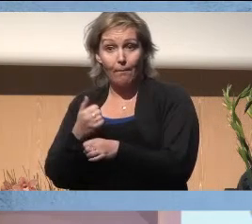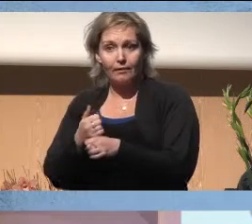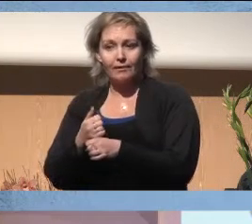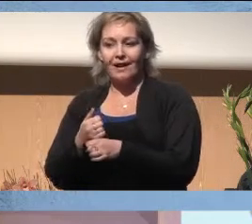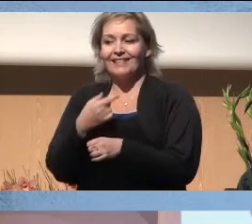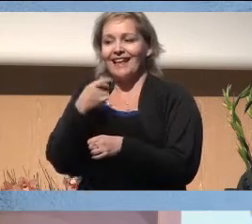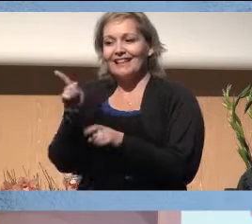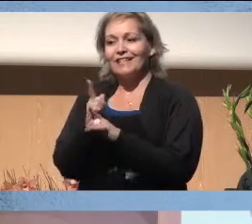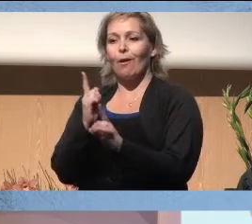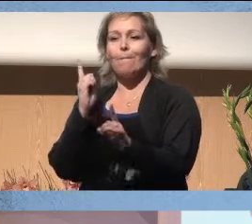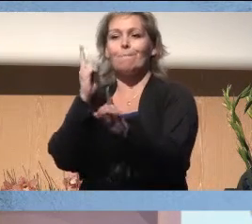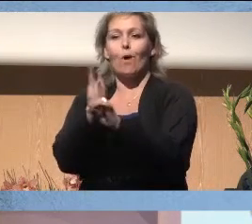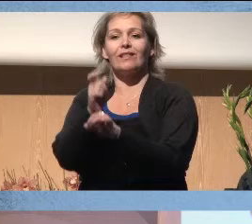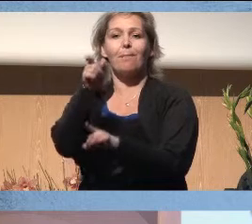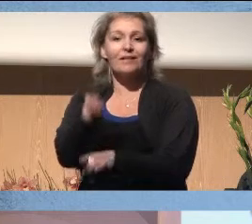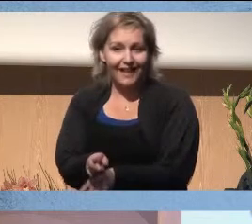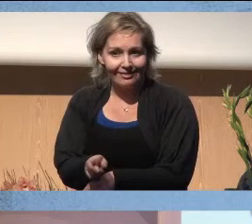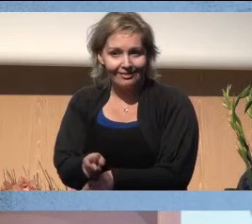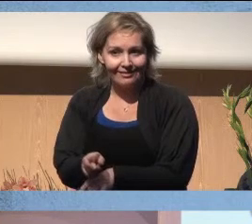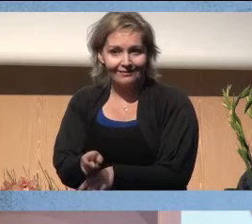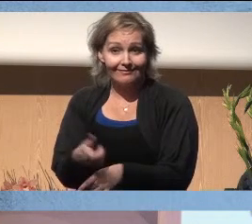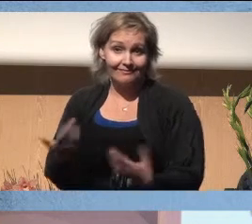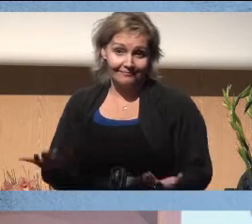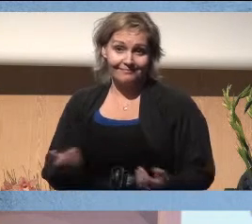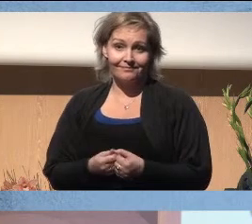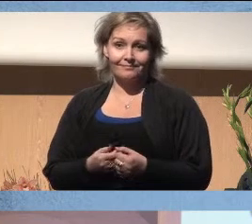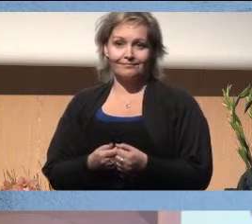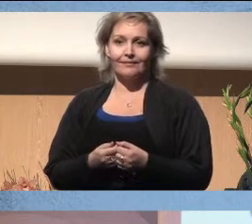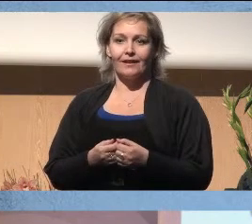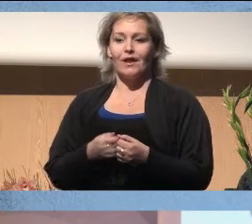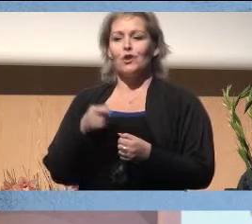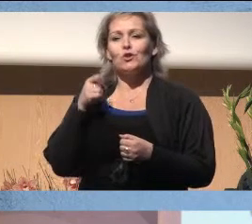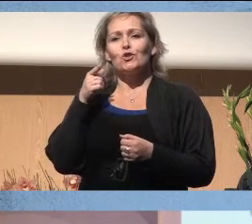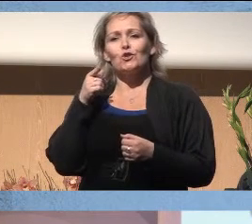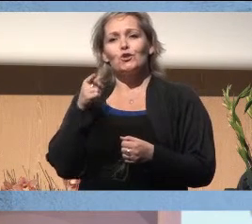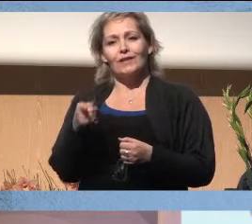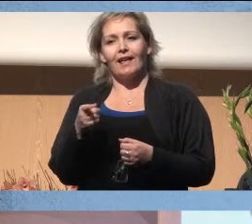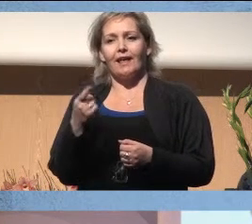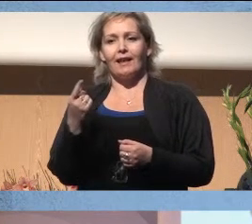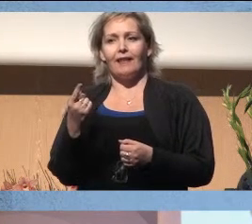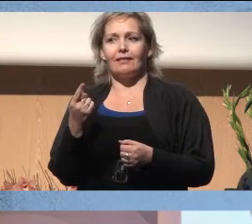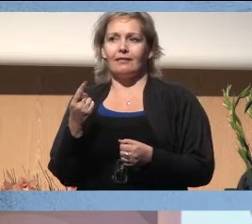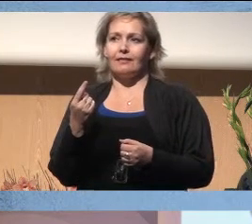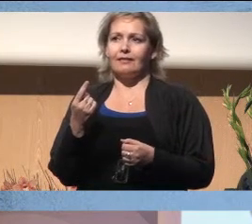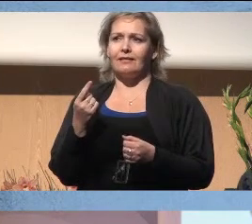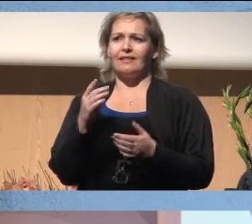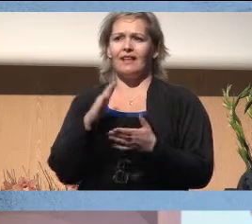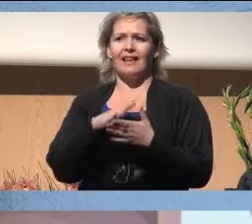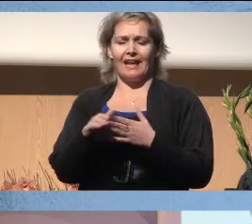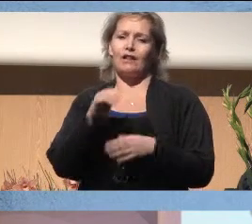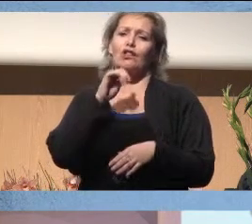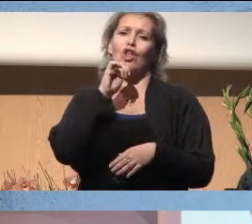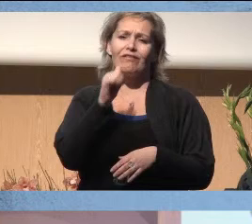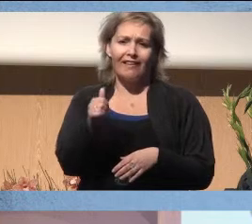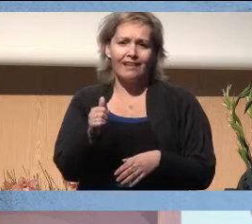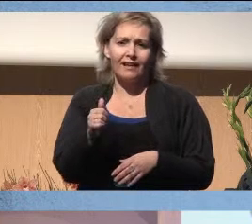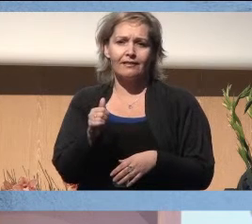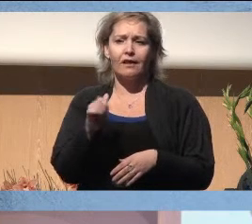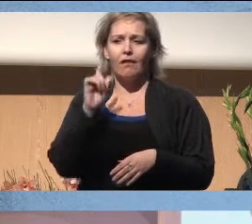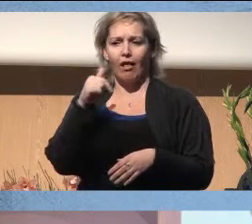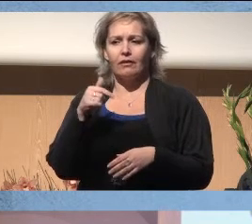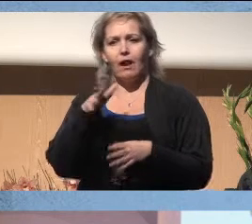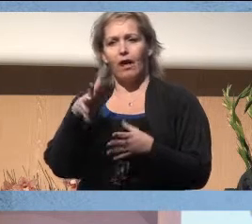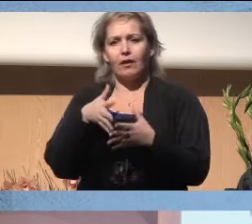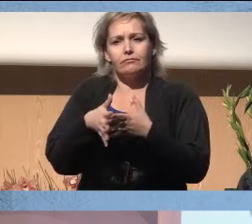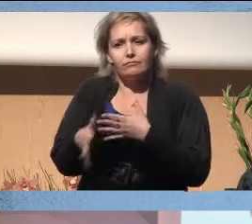det de som møter pasienten. Så det en helt nødvendighet for å få dette